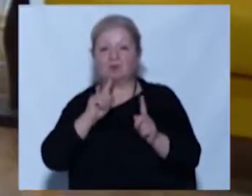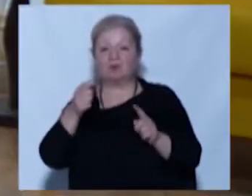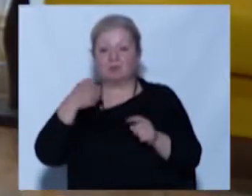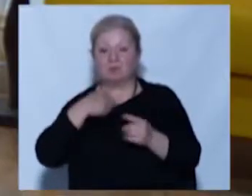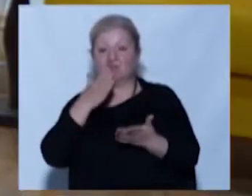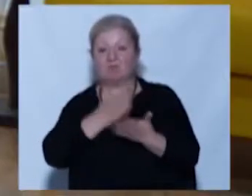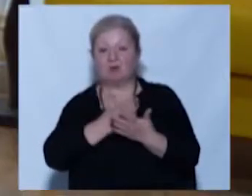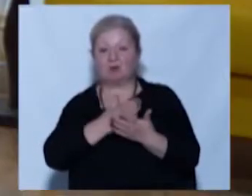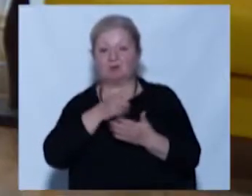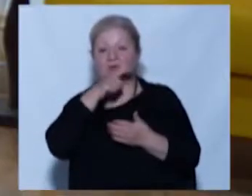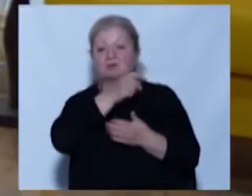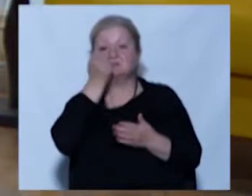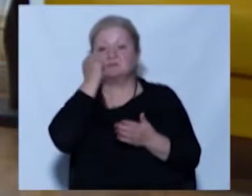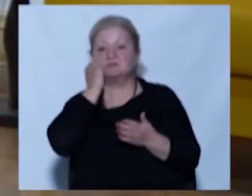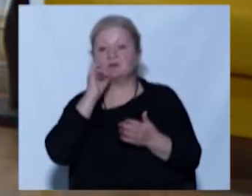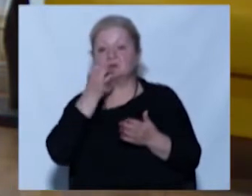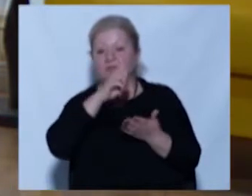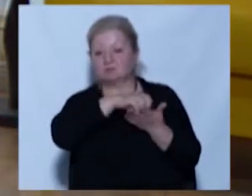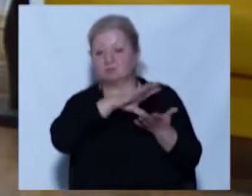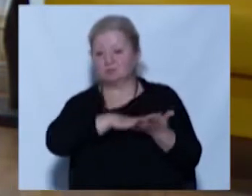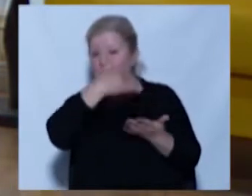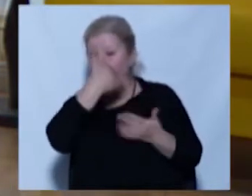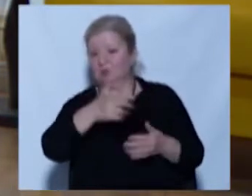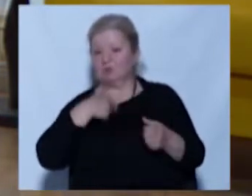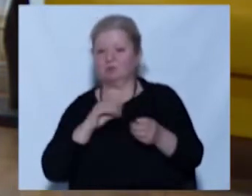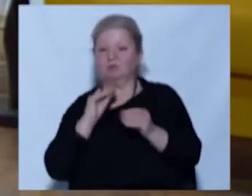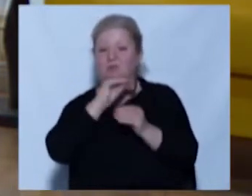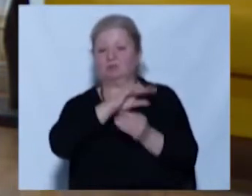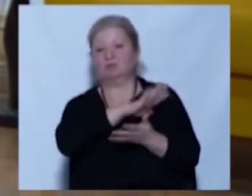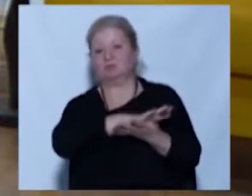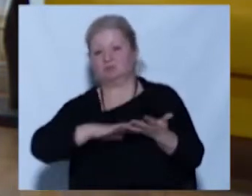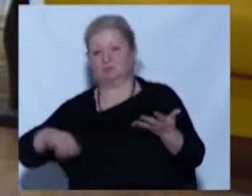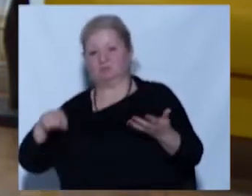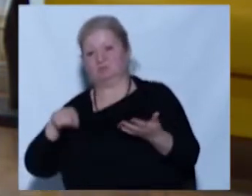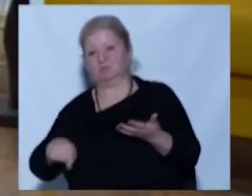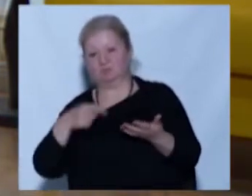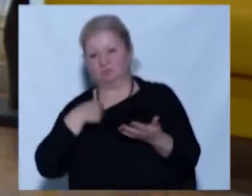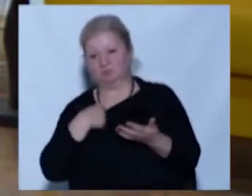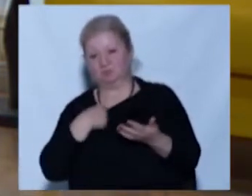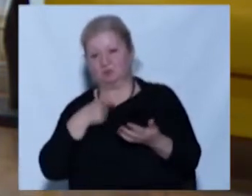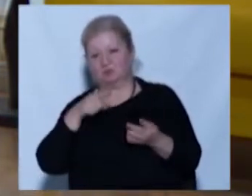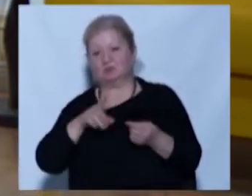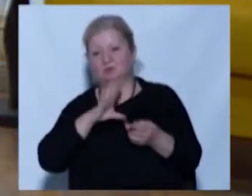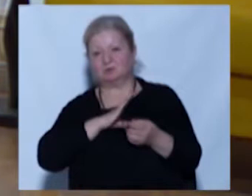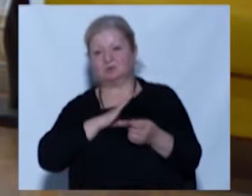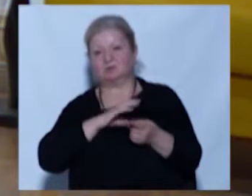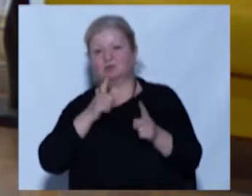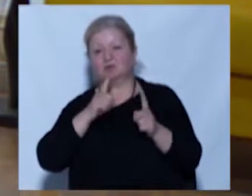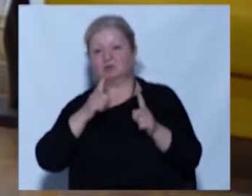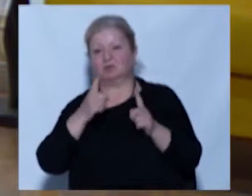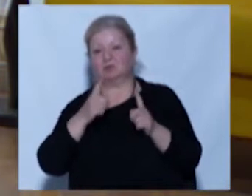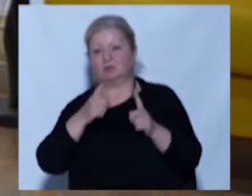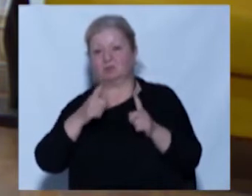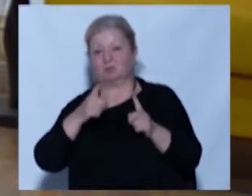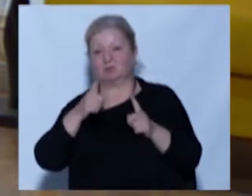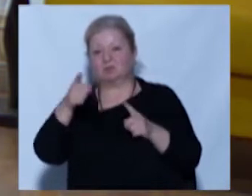მისი თხრობის გამაგრძელებელია. მე პაპუნა ორბელიანმა ხელი მოუკიდე აღწერას, ჯერ ერთი იმიტომ, რომ ის ამბები